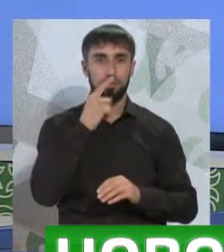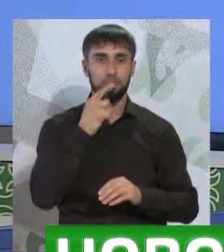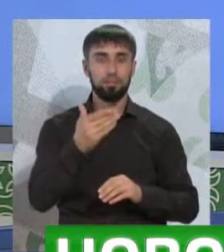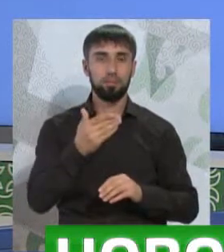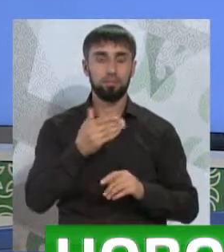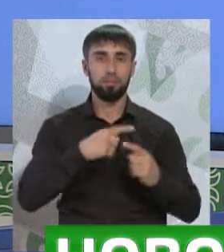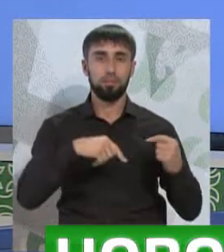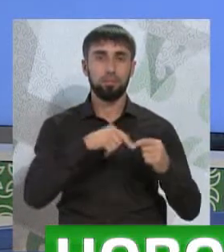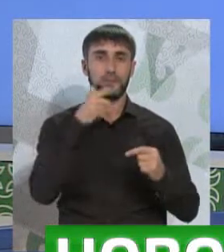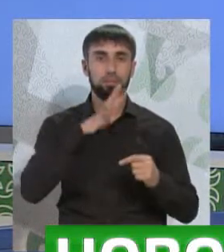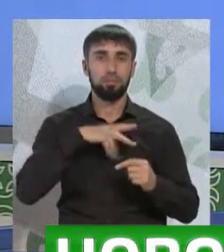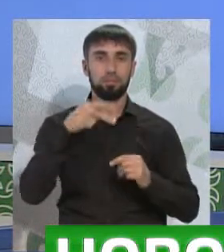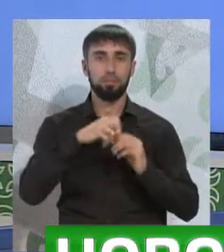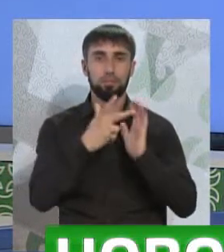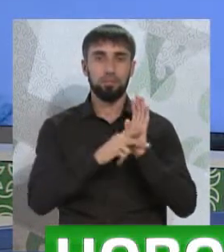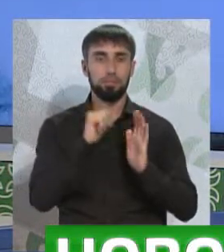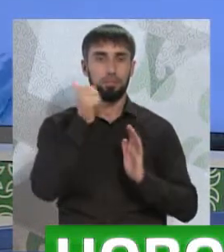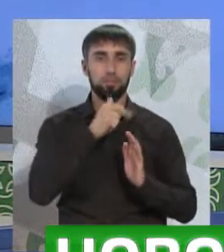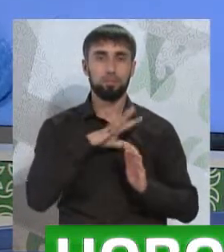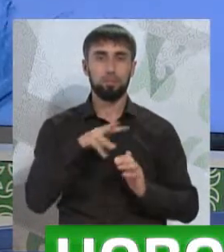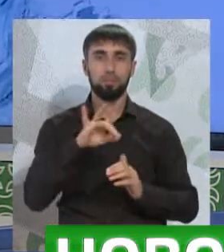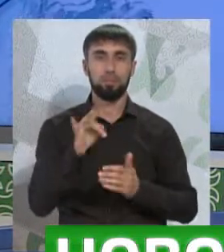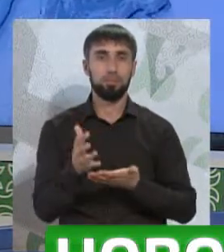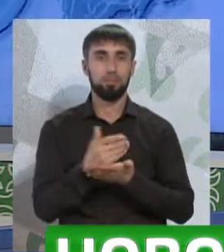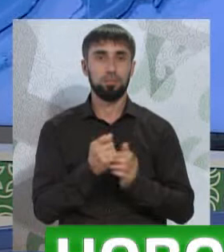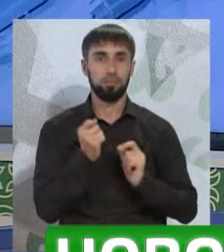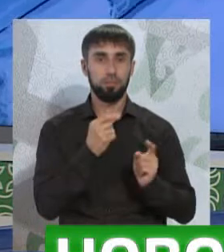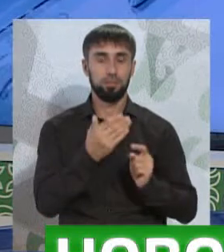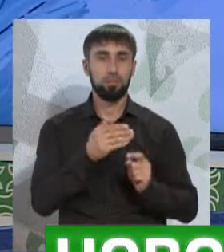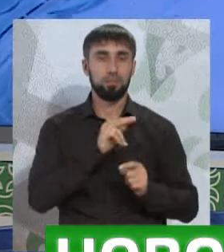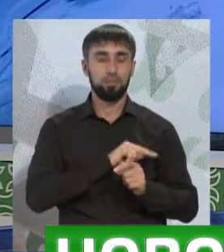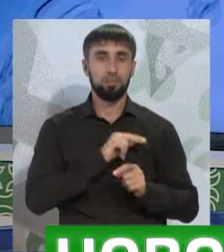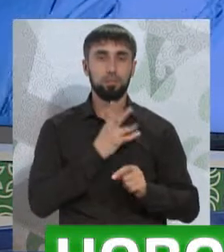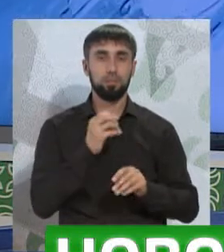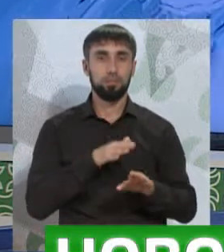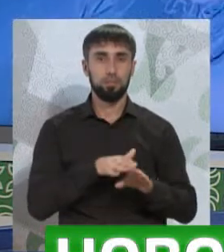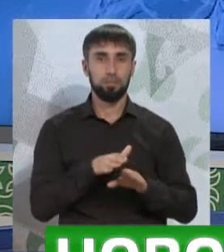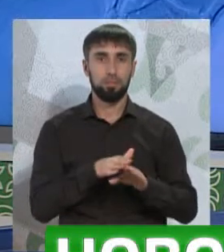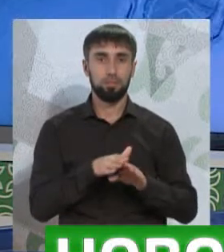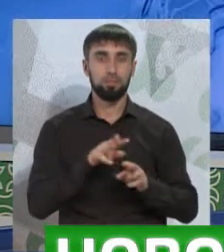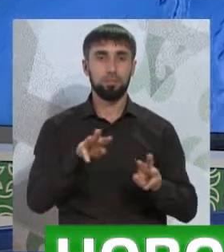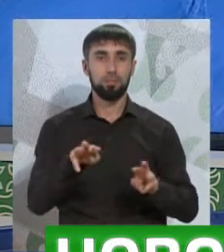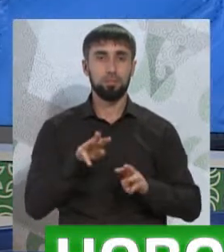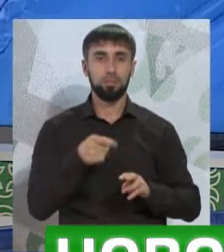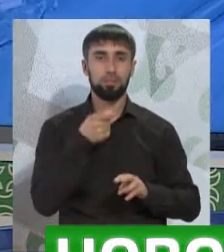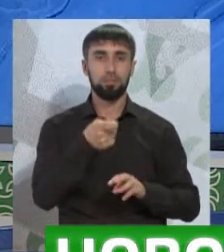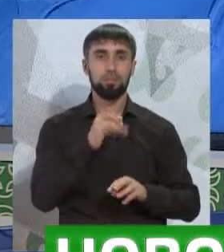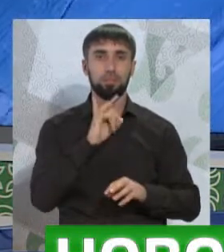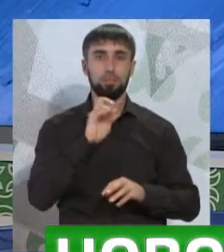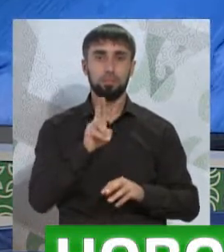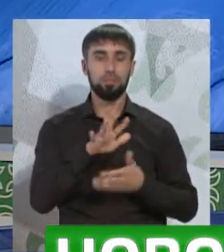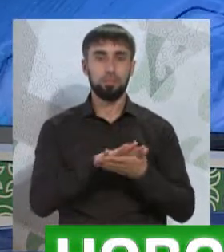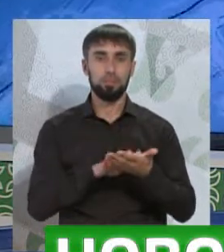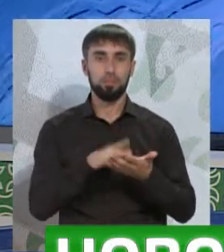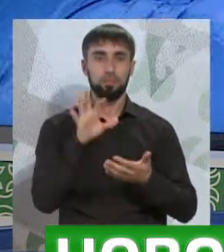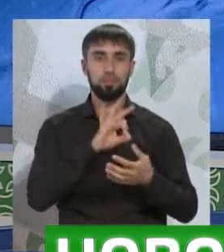компания, выбранная в 2018 году для транспортировки отходов, со своей работой не справляется. Министерство подало исковое заявление